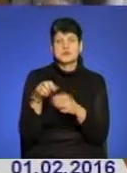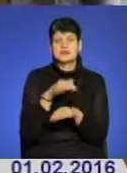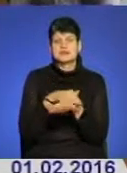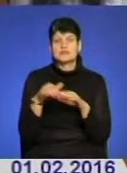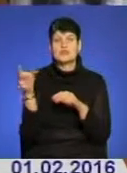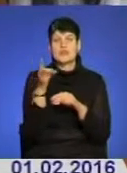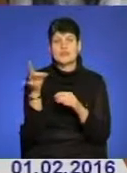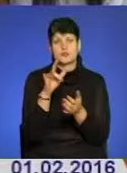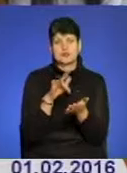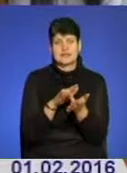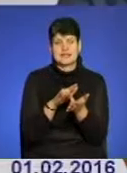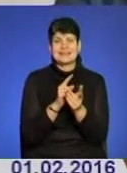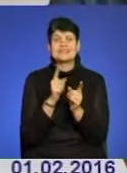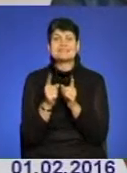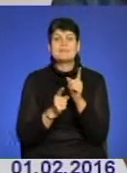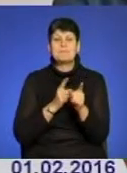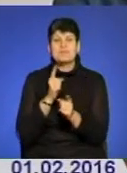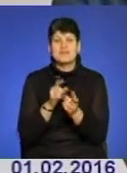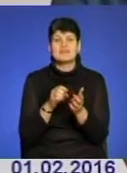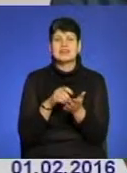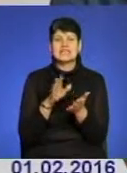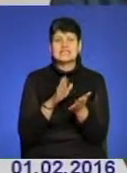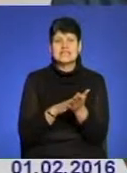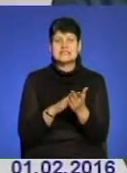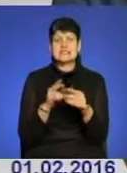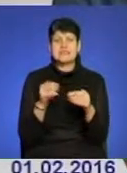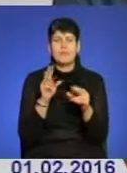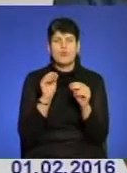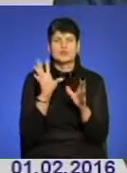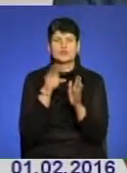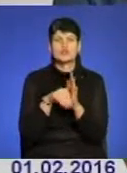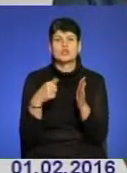регіонального центру. Зміни до реєстраційних даних можна вносити до 18 березня.